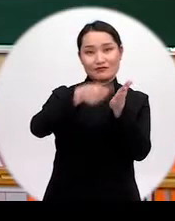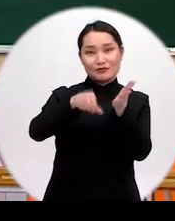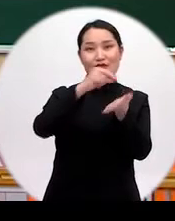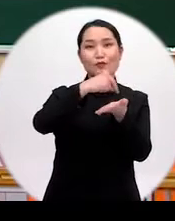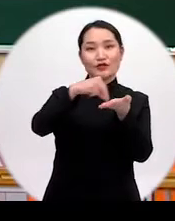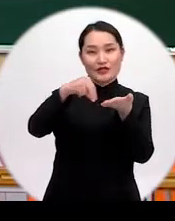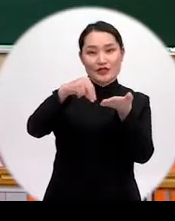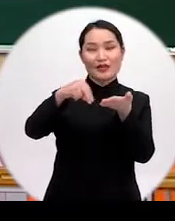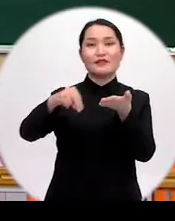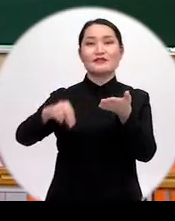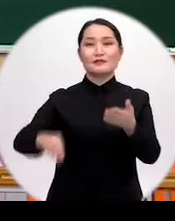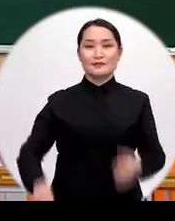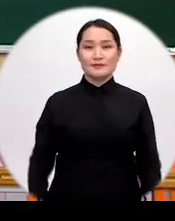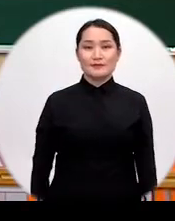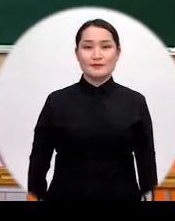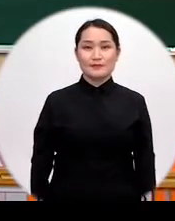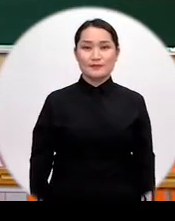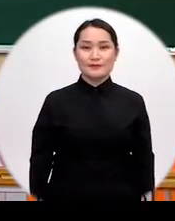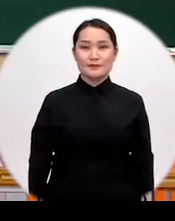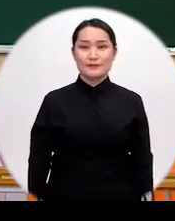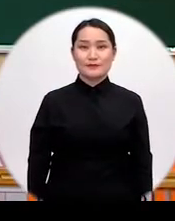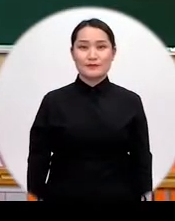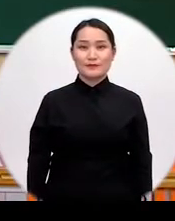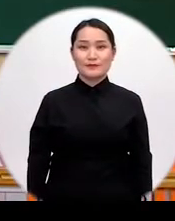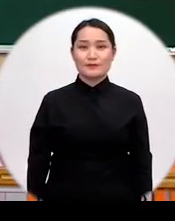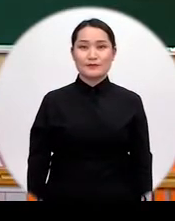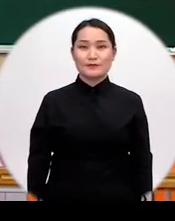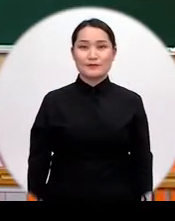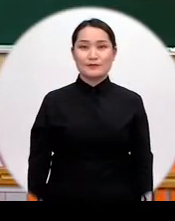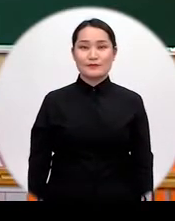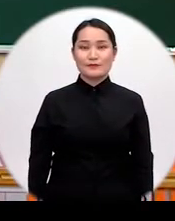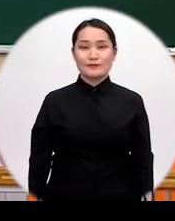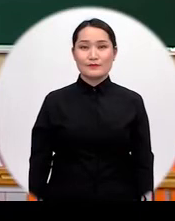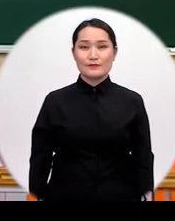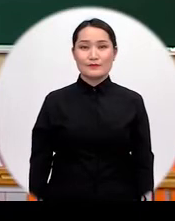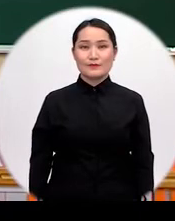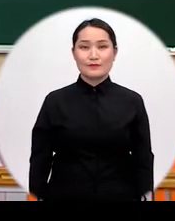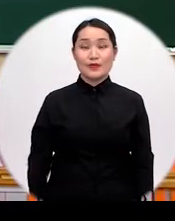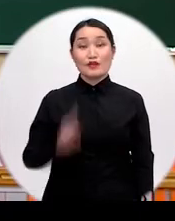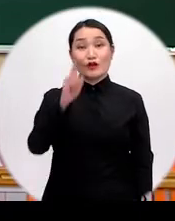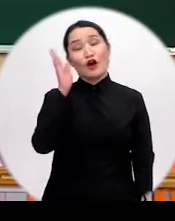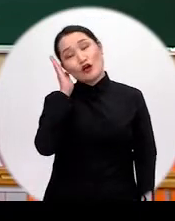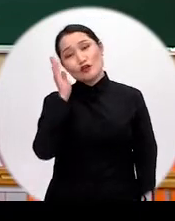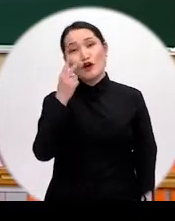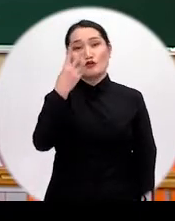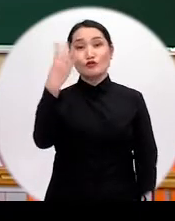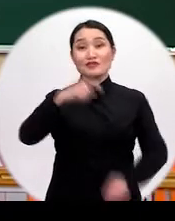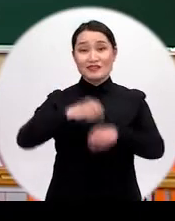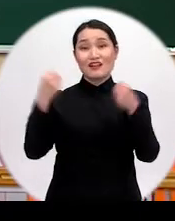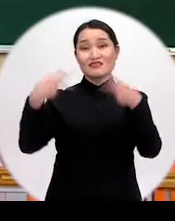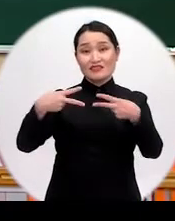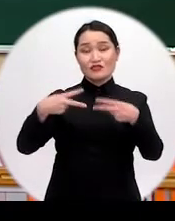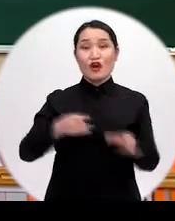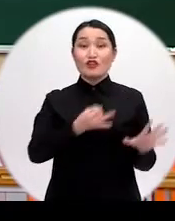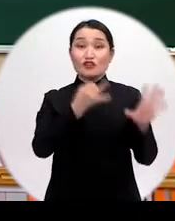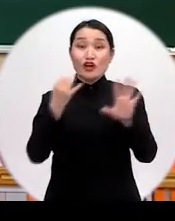хүүхдүүдээ. Нэг хоногт 24 цаг. Буюу нэг хоног 24 цагтаа тэнцдэг байх нь. Нэг